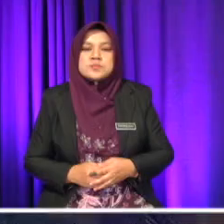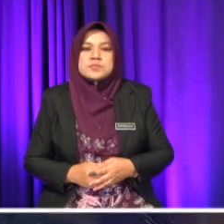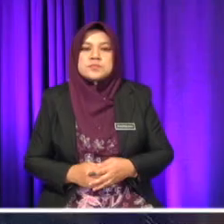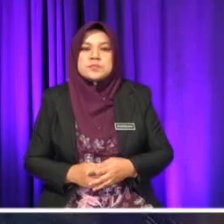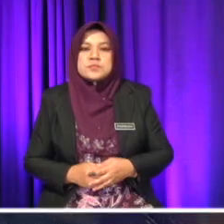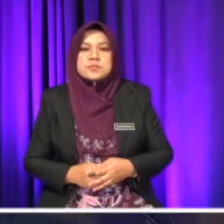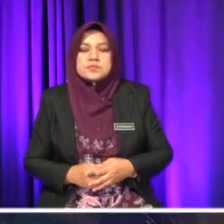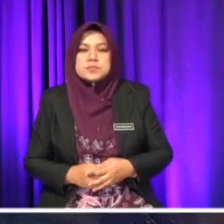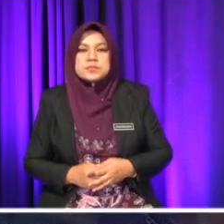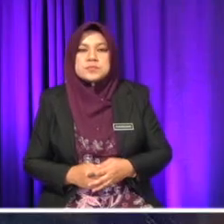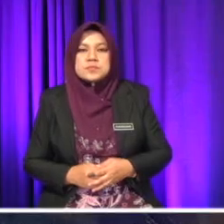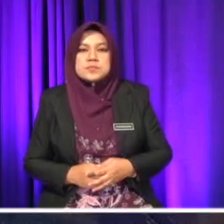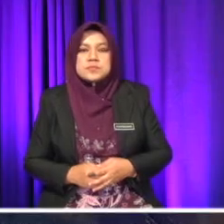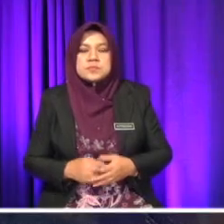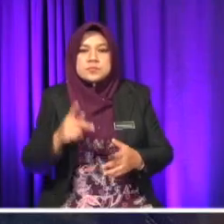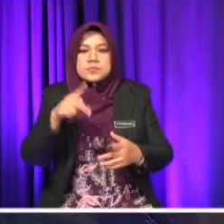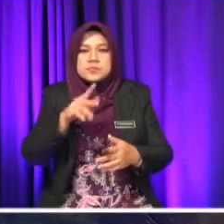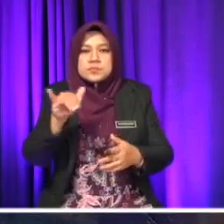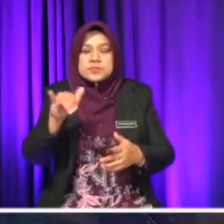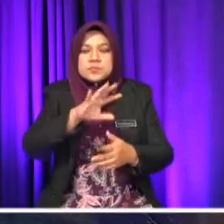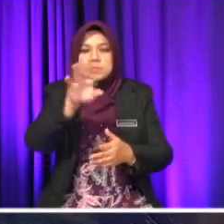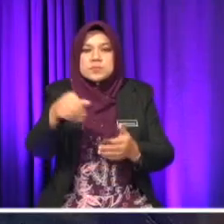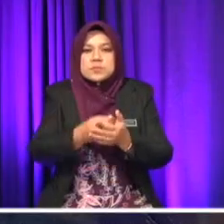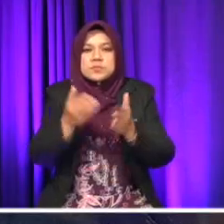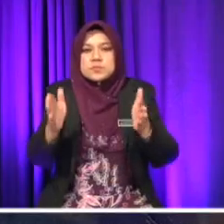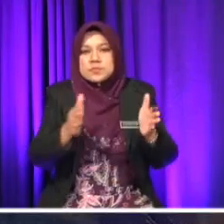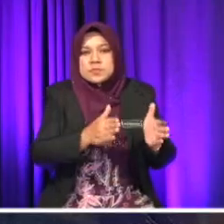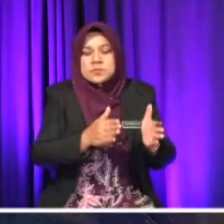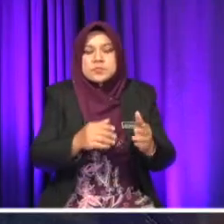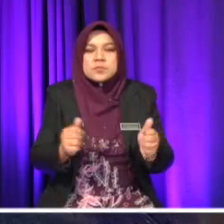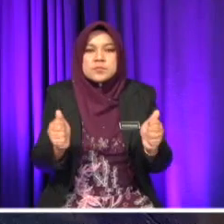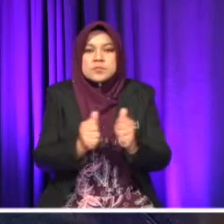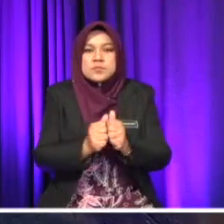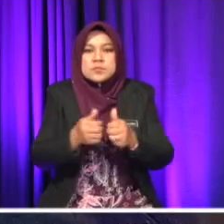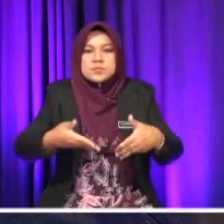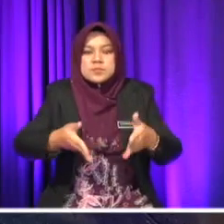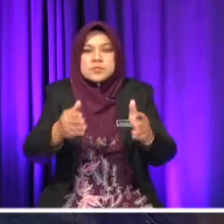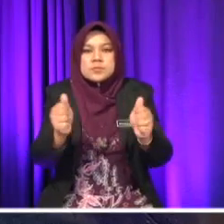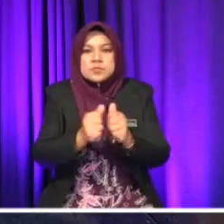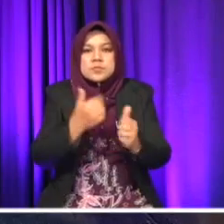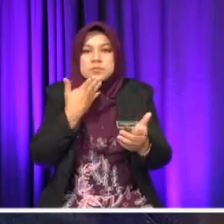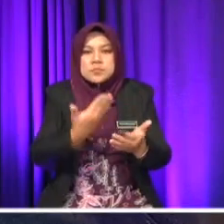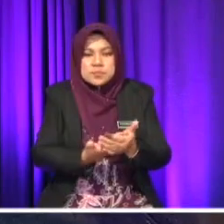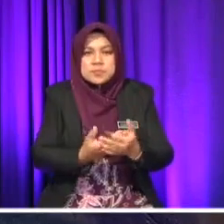dia memastikan semua yang disusun dengan strategi tampak berjalan dengan lancar